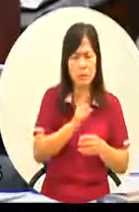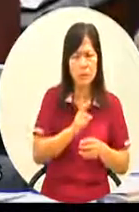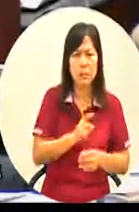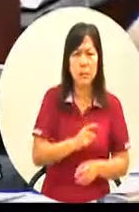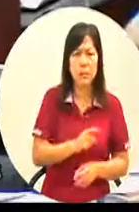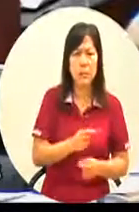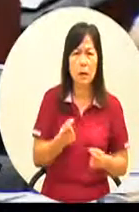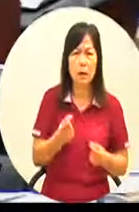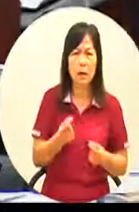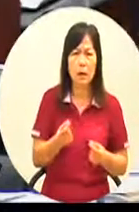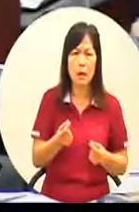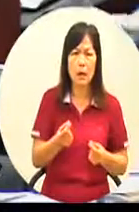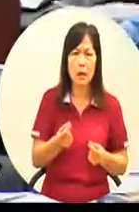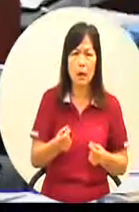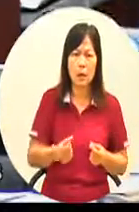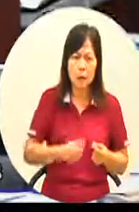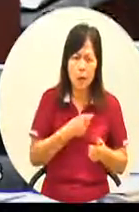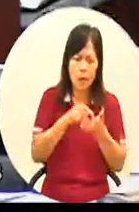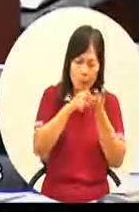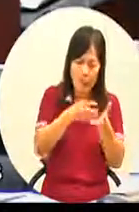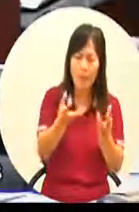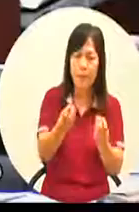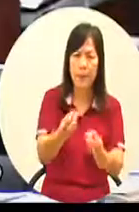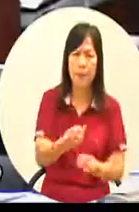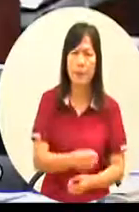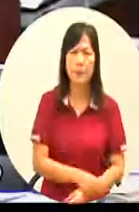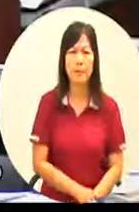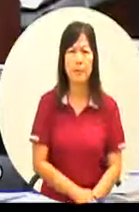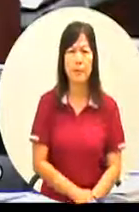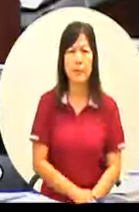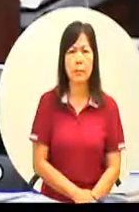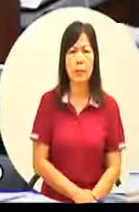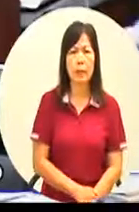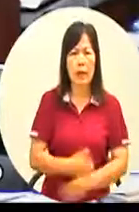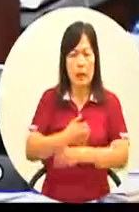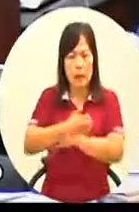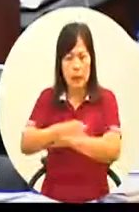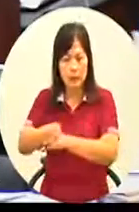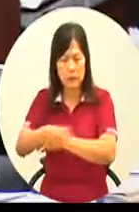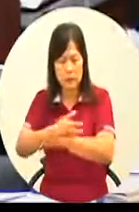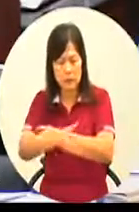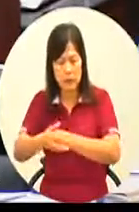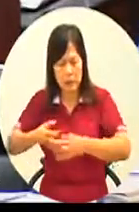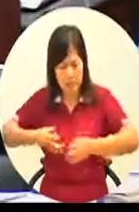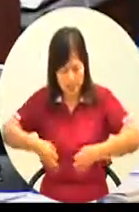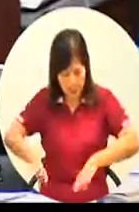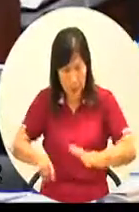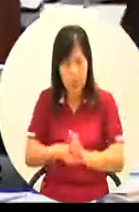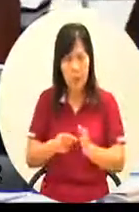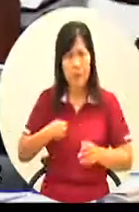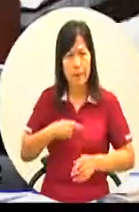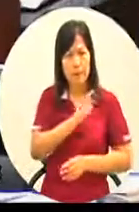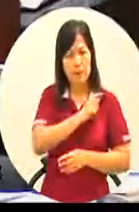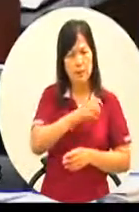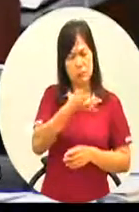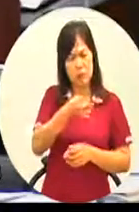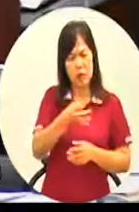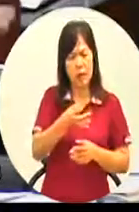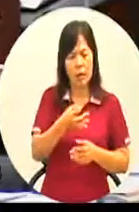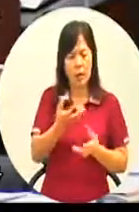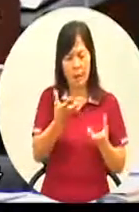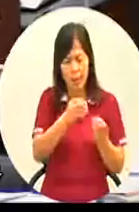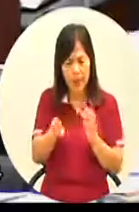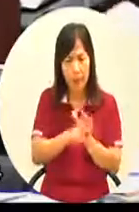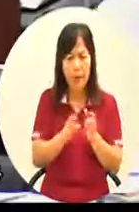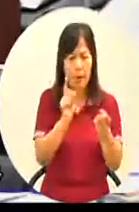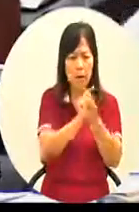那无报啦，增加的损失，安尼医生按自由财产都无法度啊，要甲中央